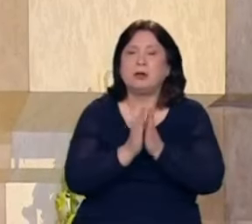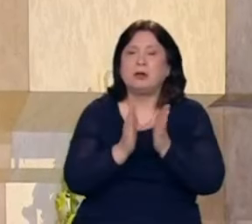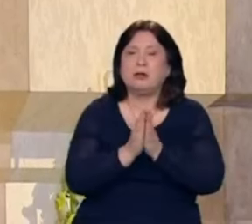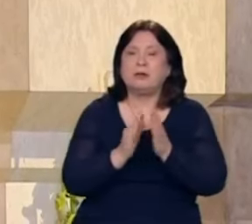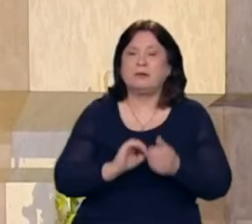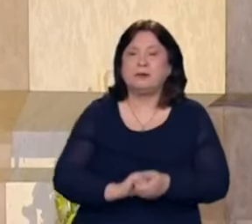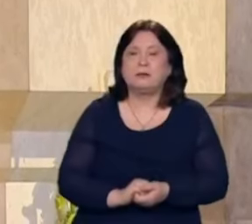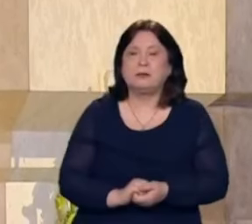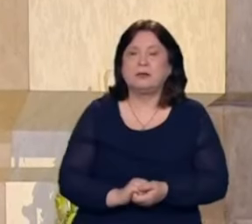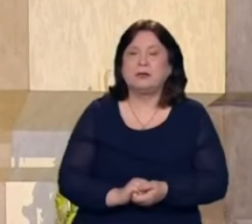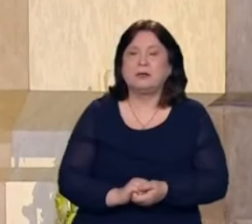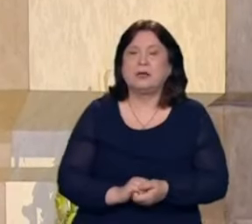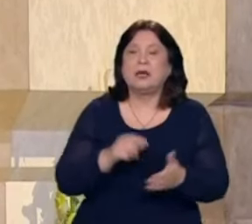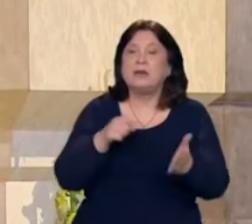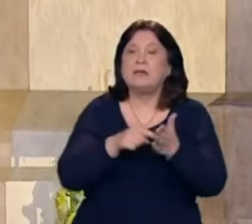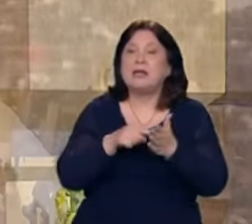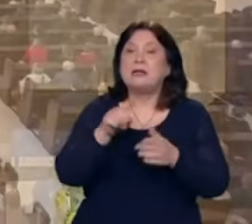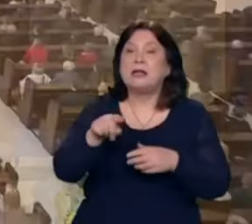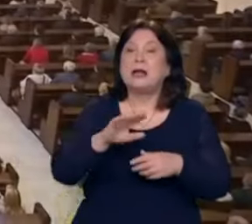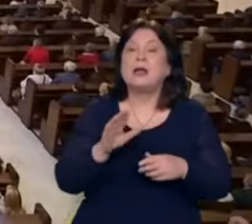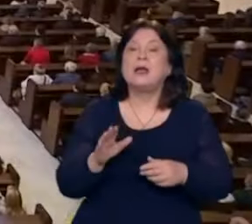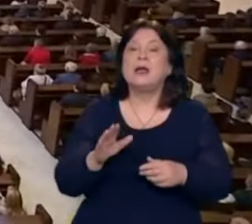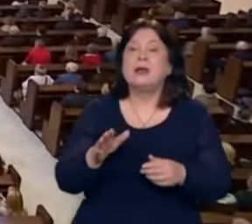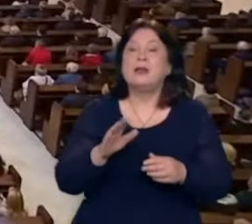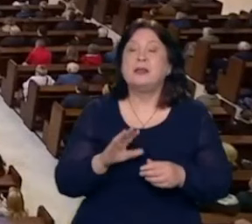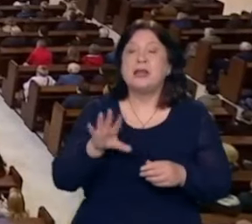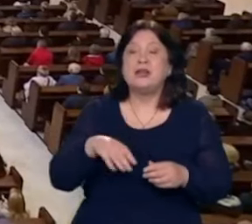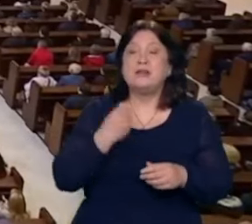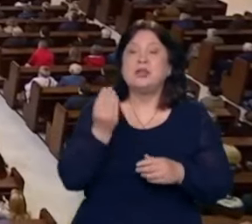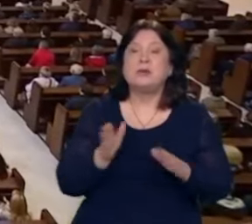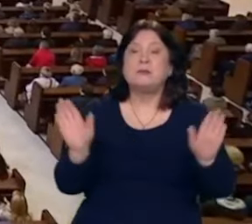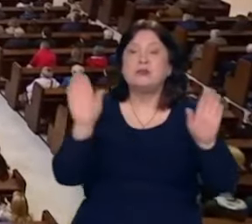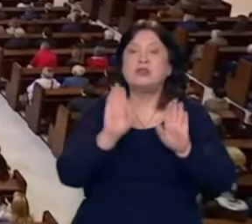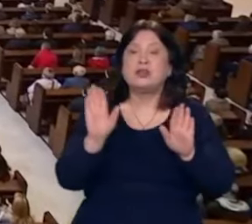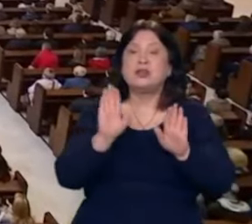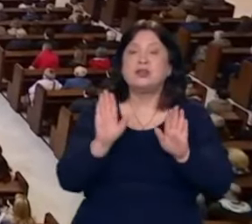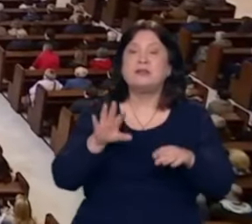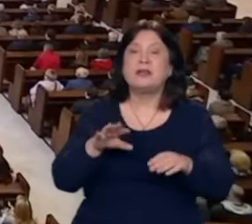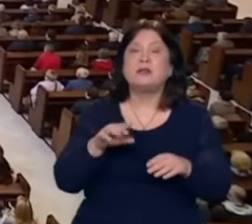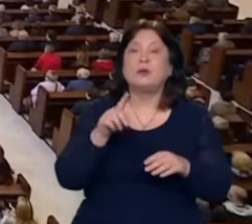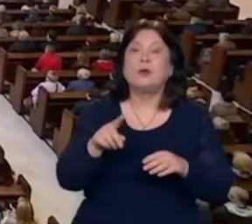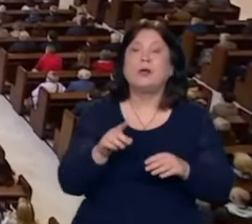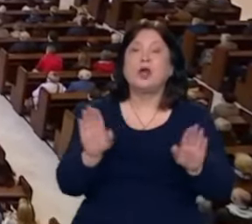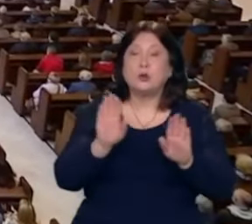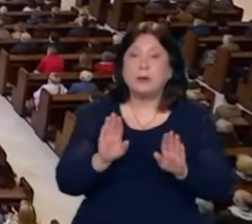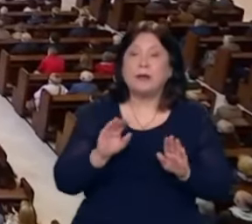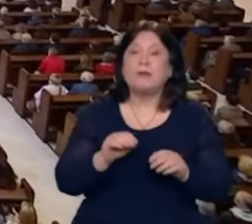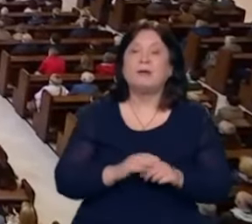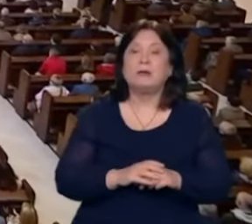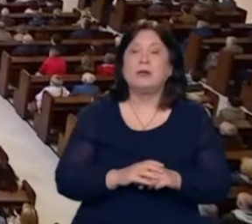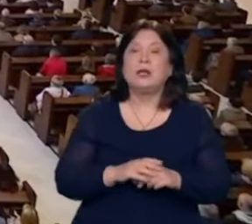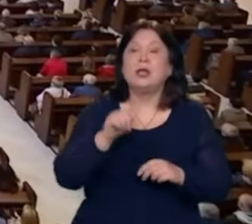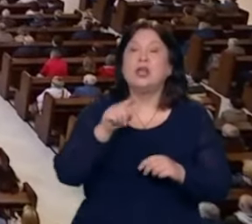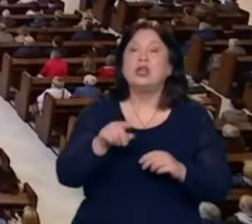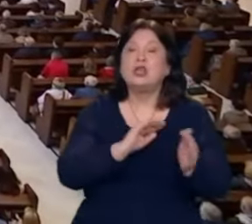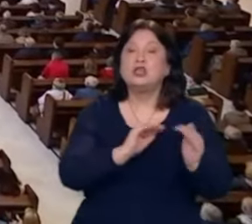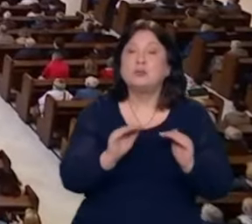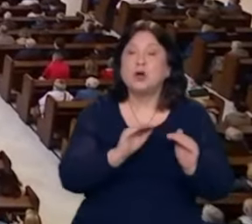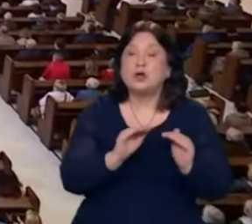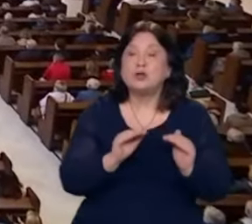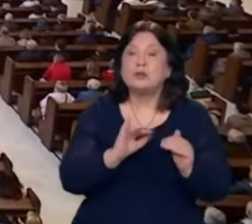modlitwy wtedy kiedy sprawował Najświętszy Sakrament najświętszą ofiarę w sposób